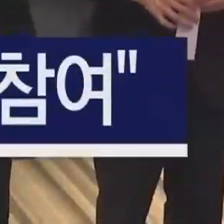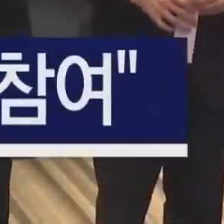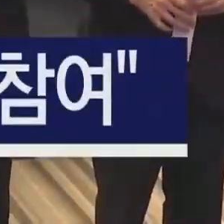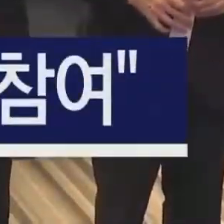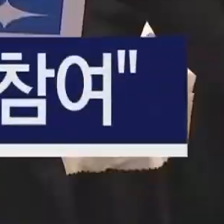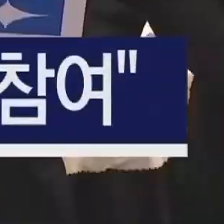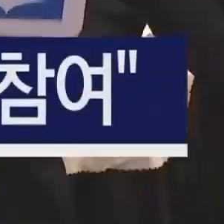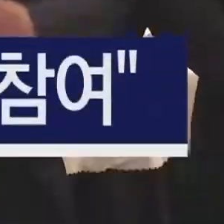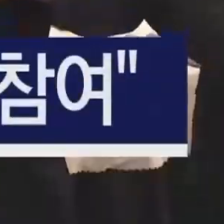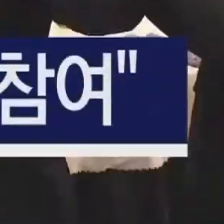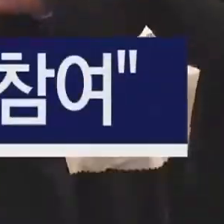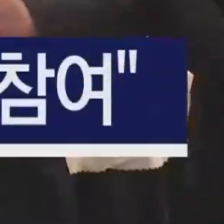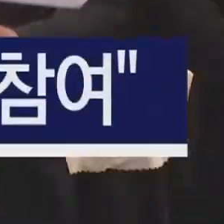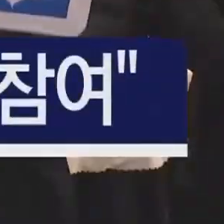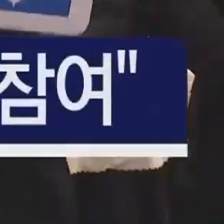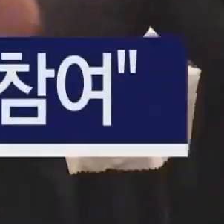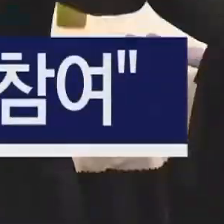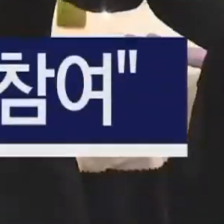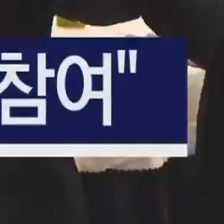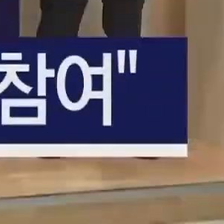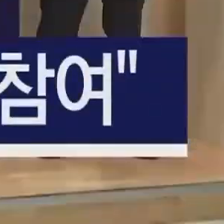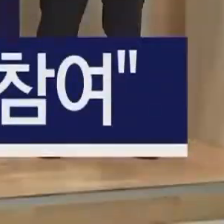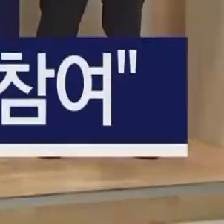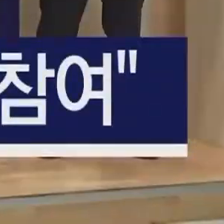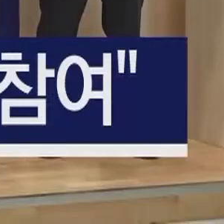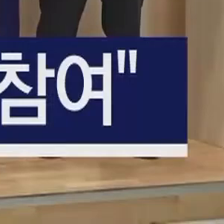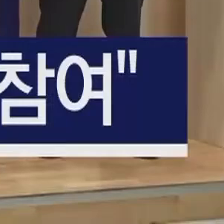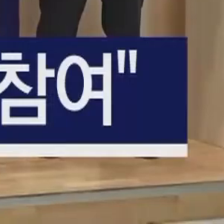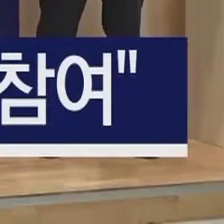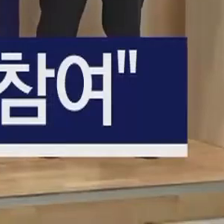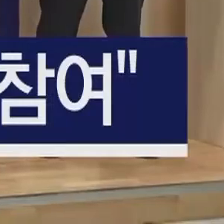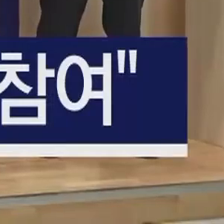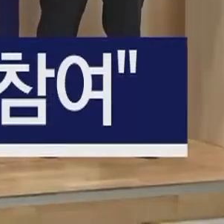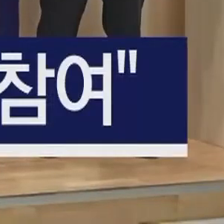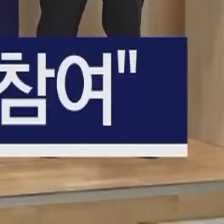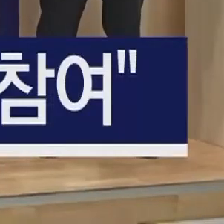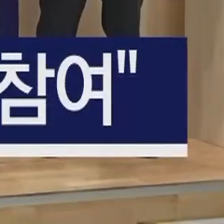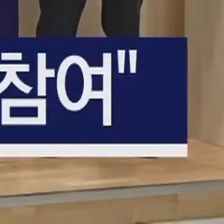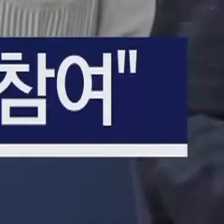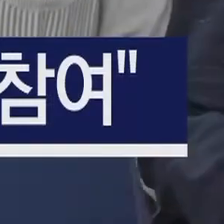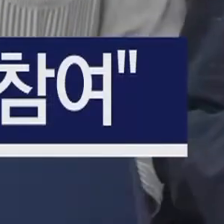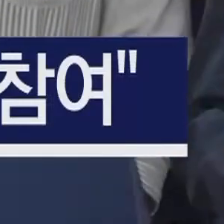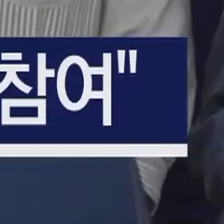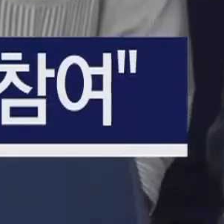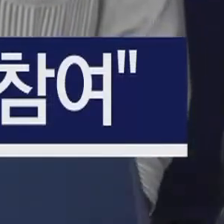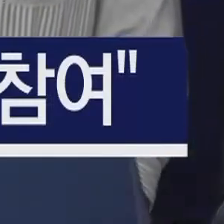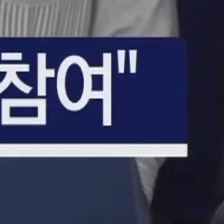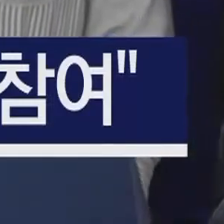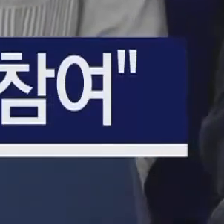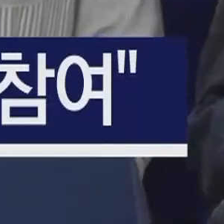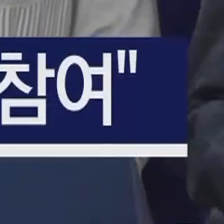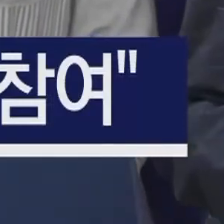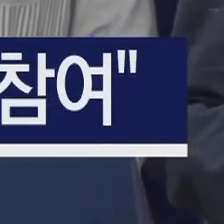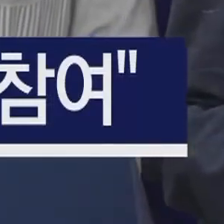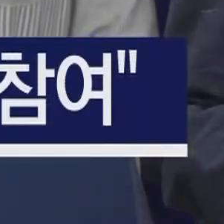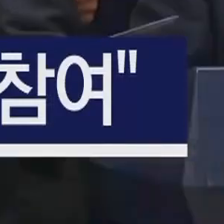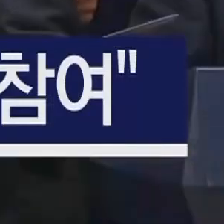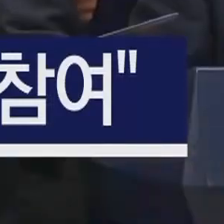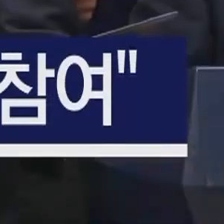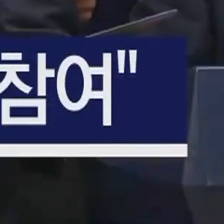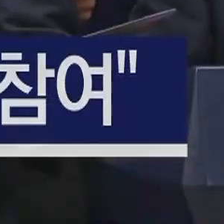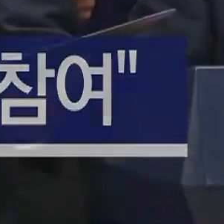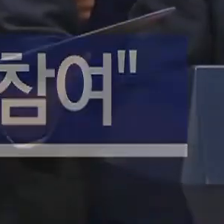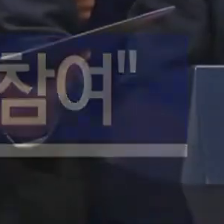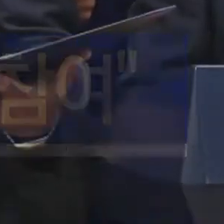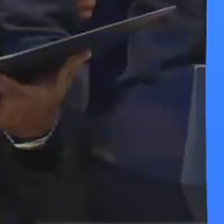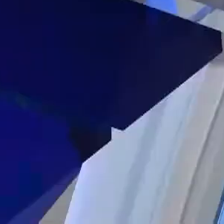28일 국립의대 유치 공모 절차를 시작합니다. 참여를 거부하는 순천대를 향해서는 공모에 다른 방법이 있다면 정부의 확답을